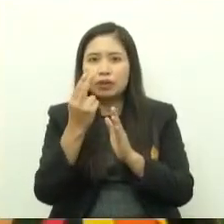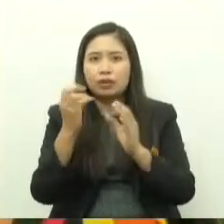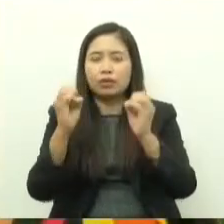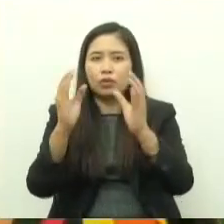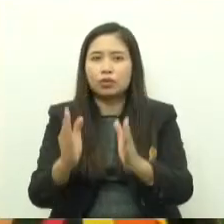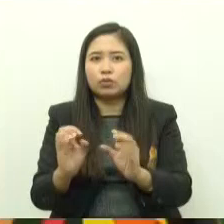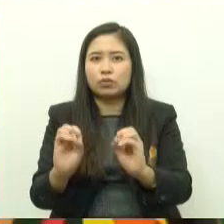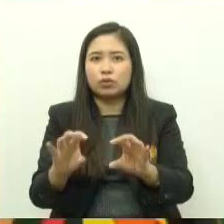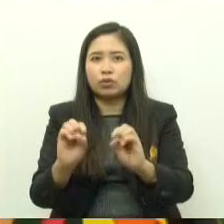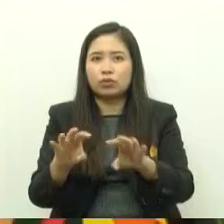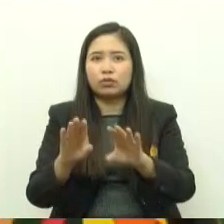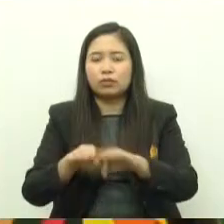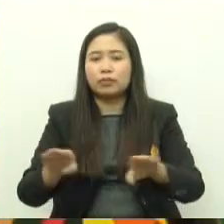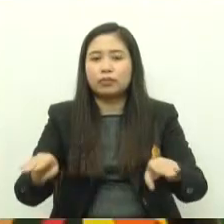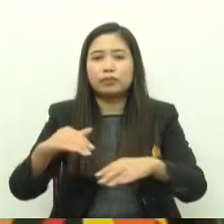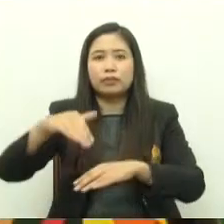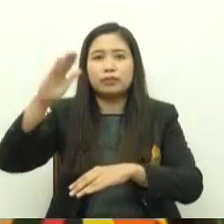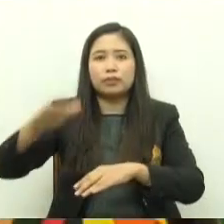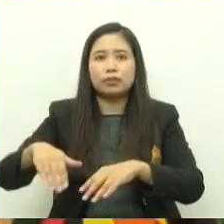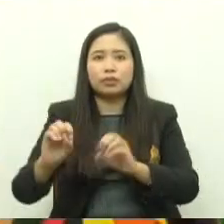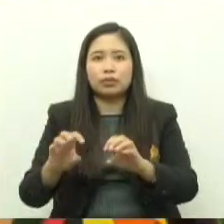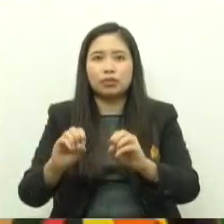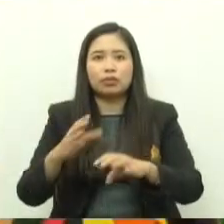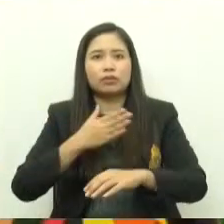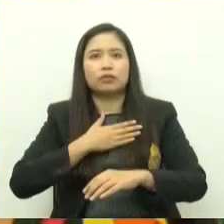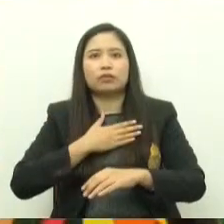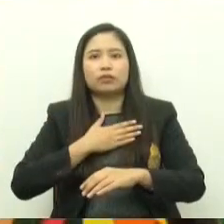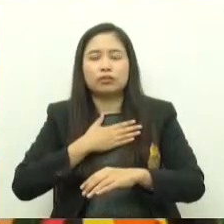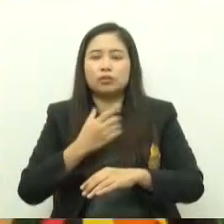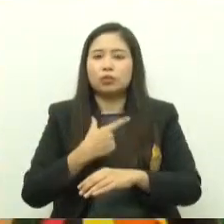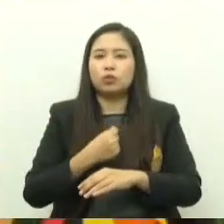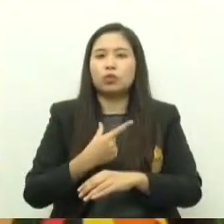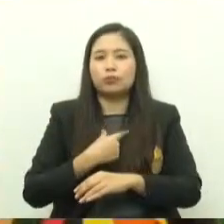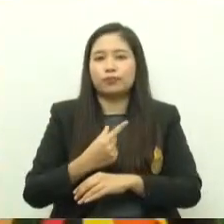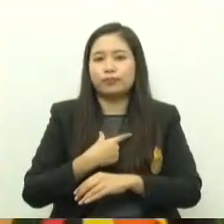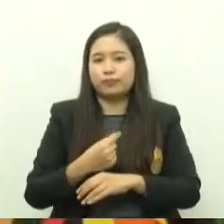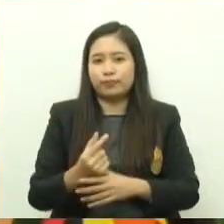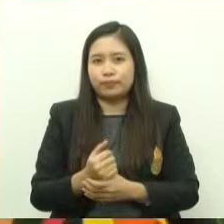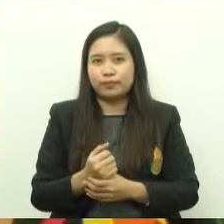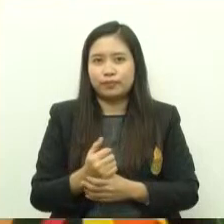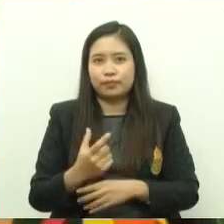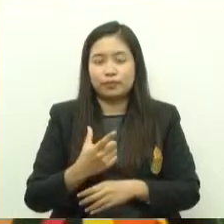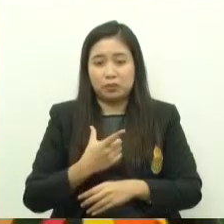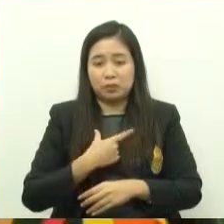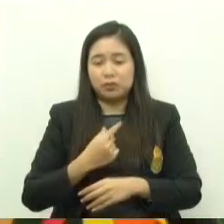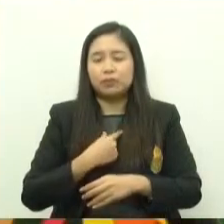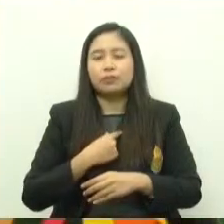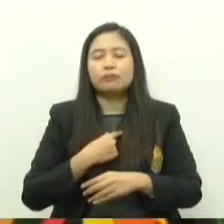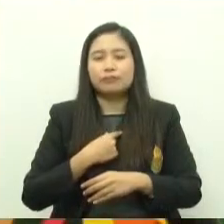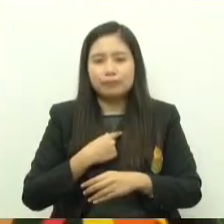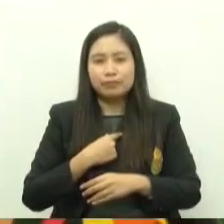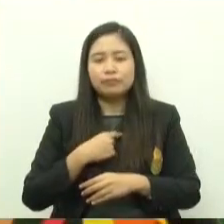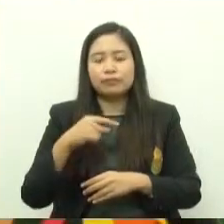สอนพี่ๆคนหนึ่งแล้วผมก็เลยชอบหลังจากนั้นผมก็เลย